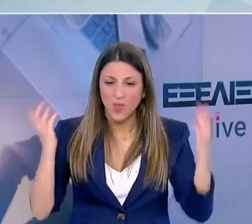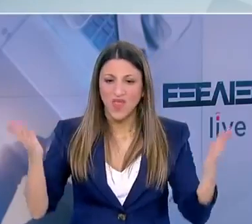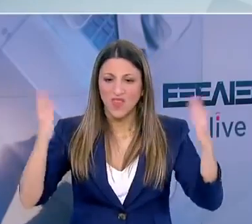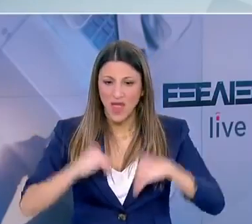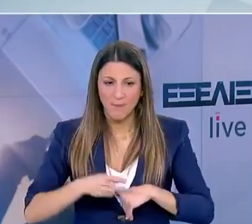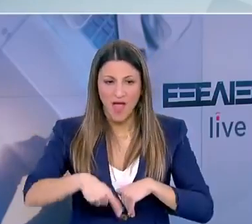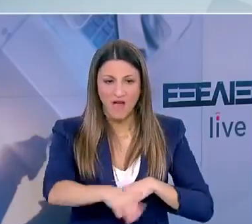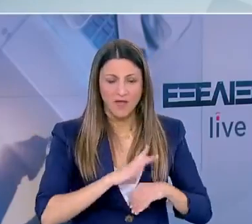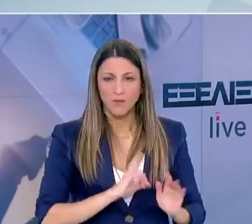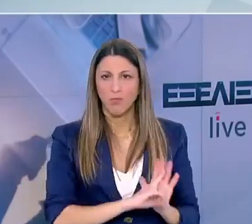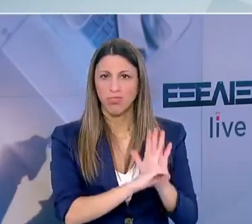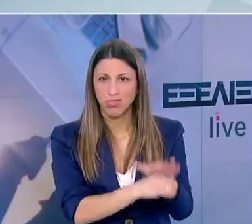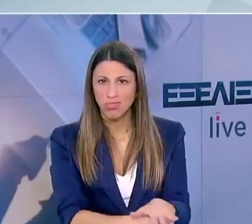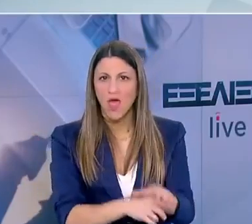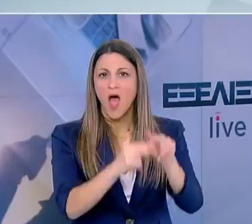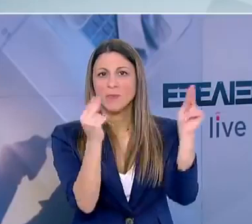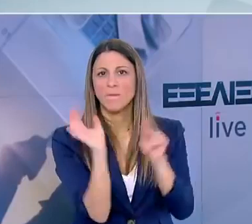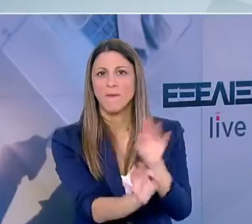είμαστε σήμερα υπερήφανοι?